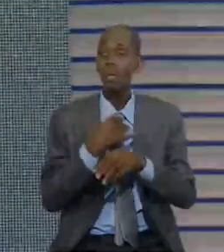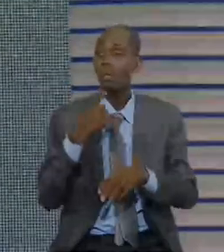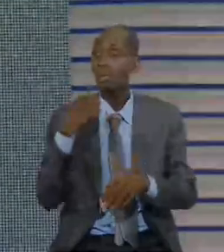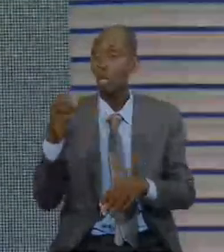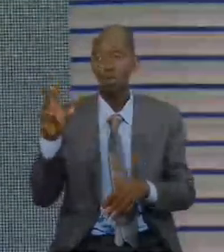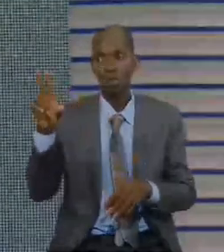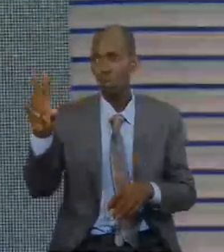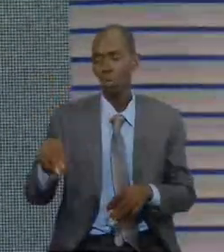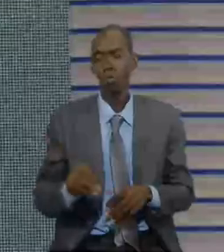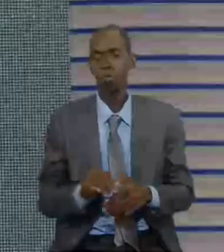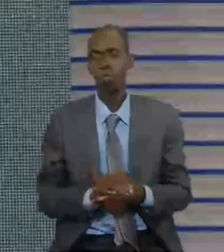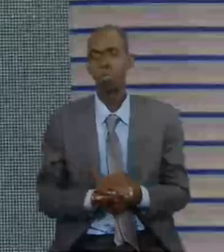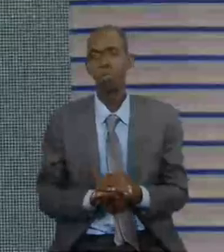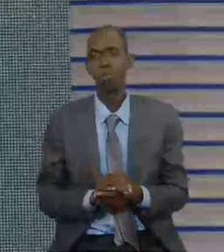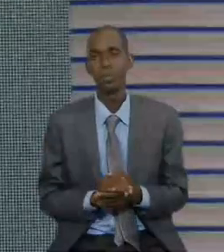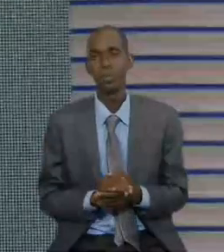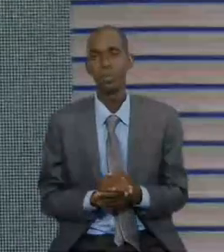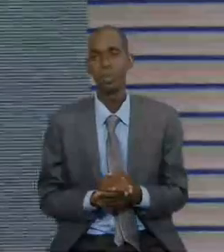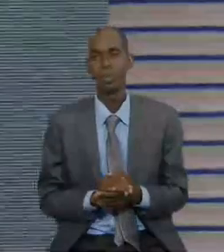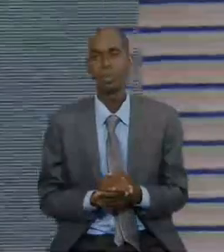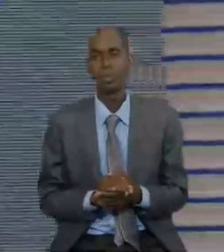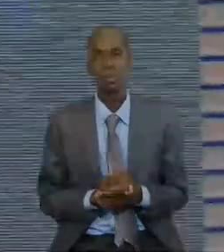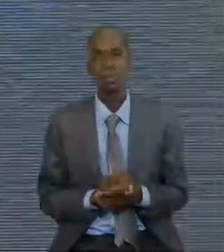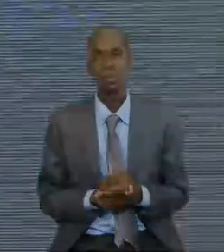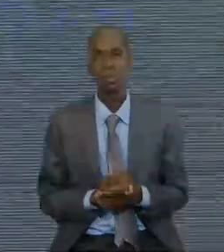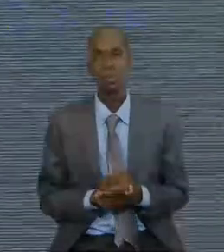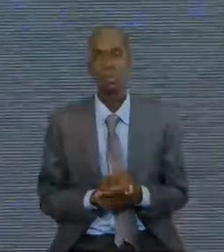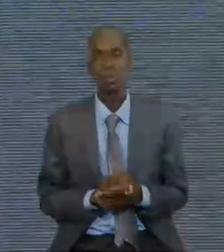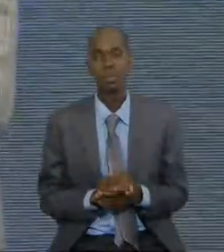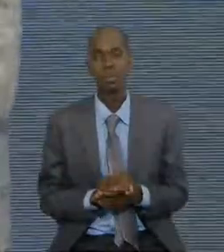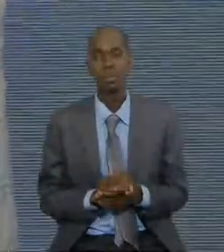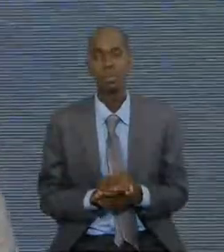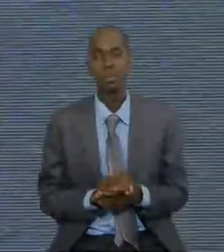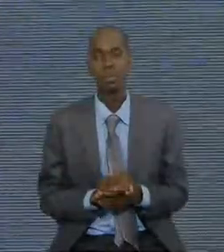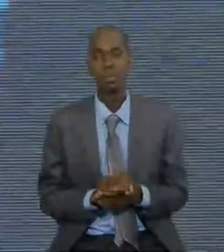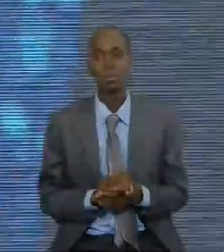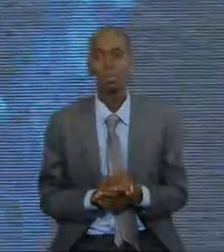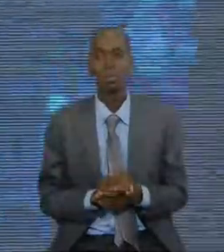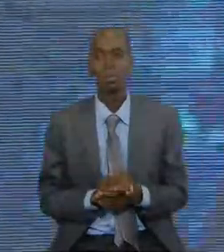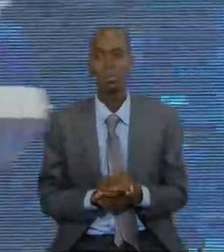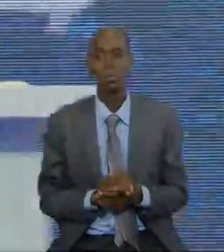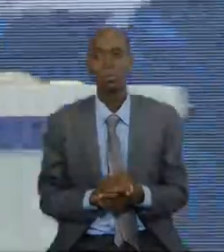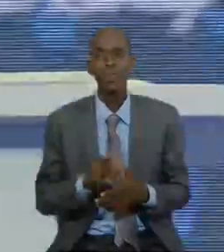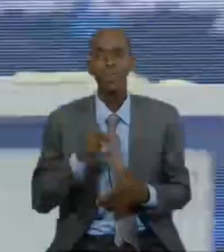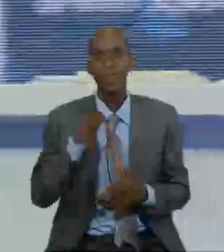je veux le regarder je vais la regarder droit dans les yeux pour dire non